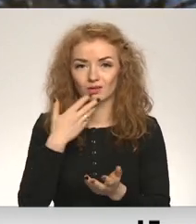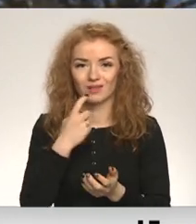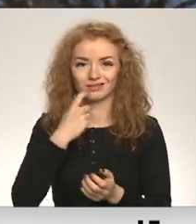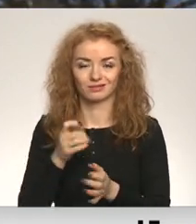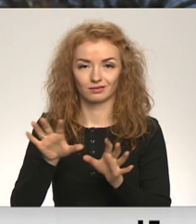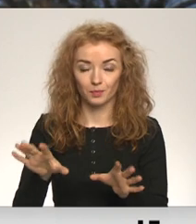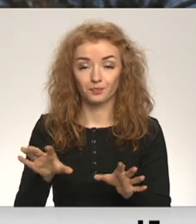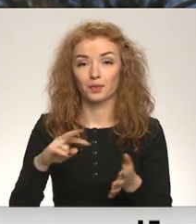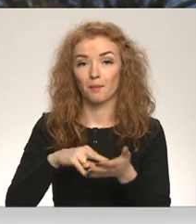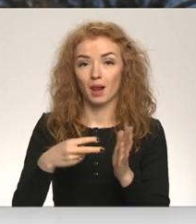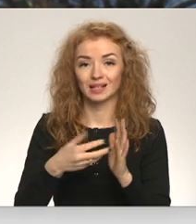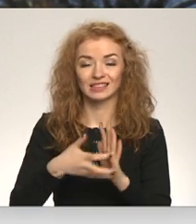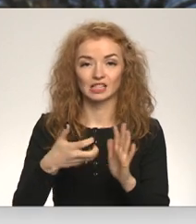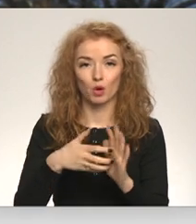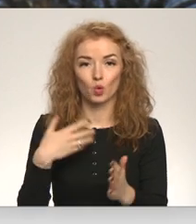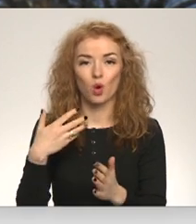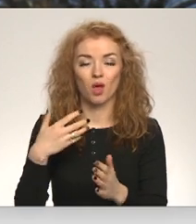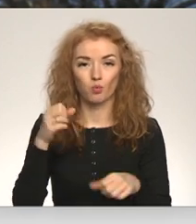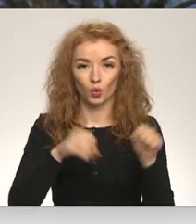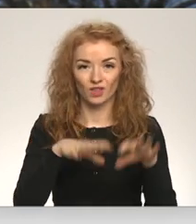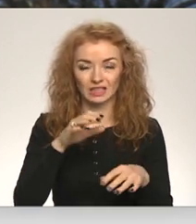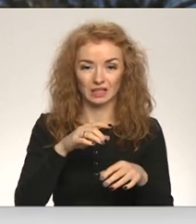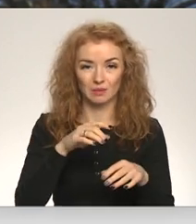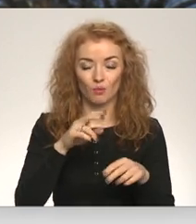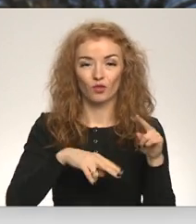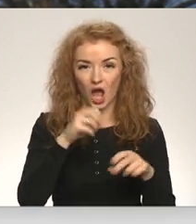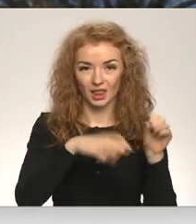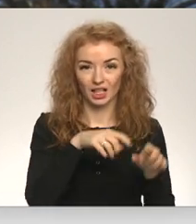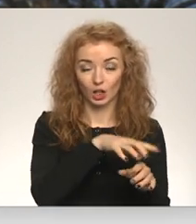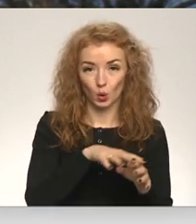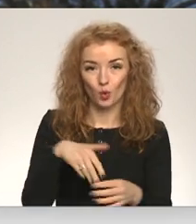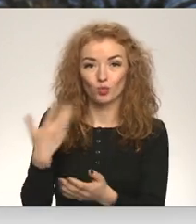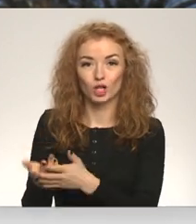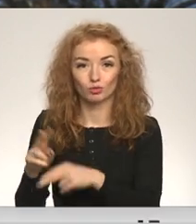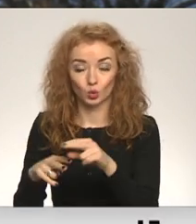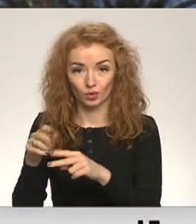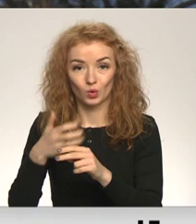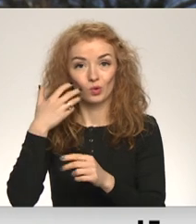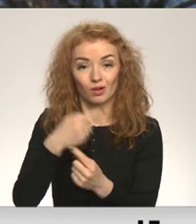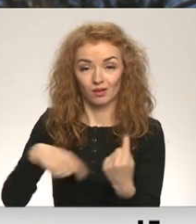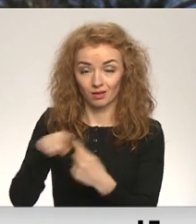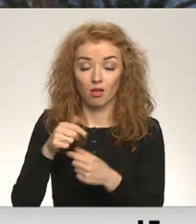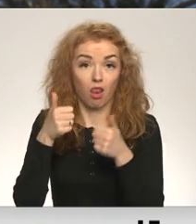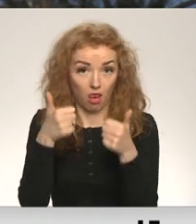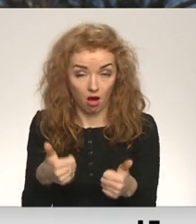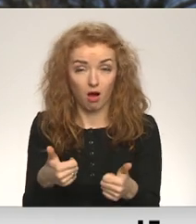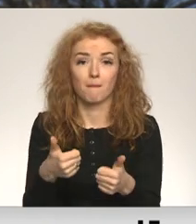izmantot būvniecības atkritumus būvdarbos, tas noteikti ir atbalstāms un pat veicināms,